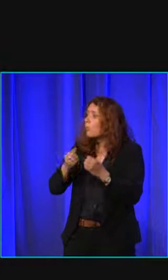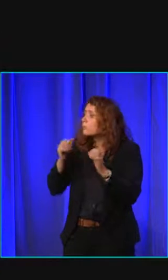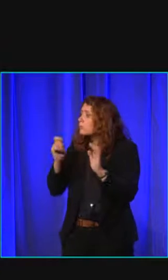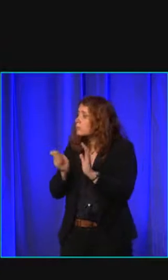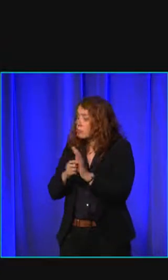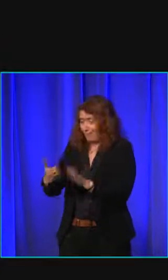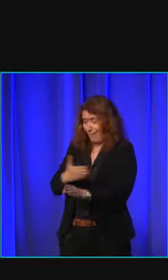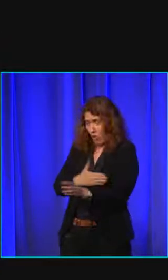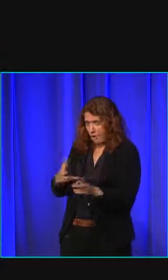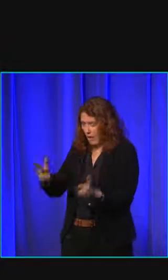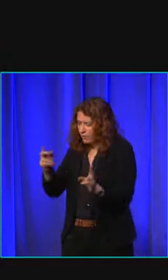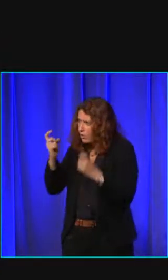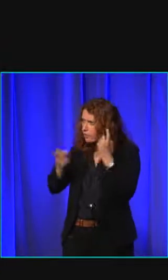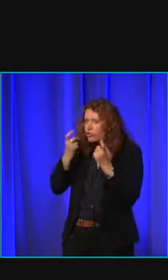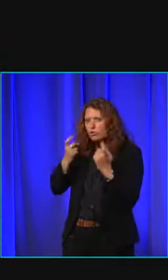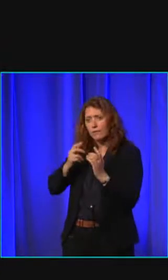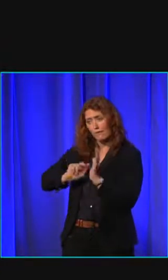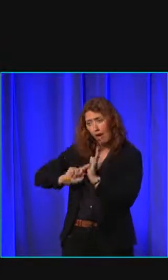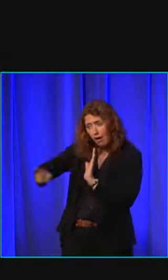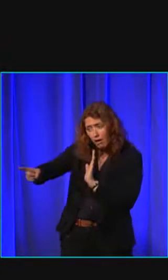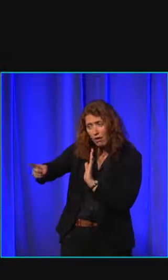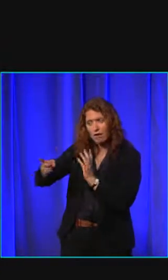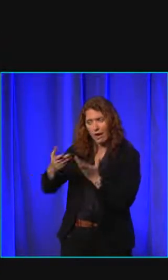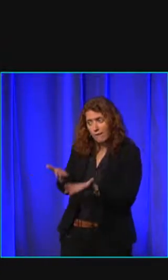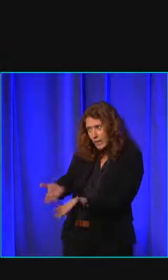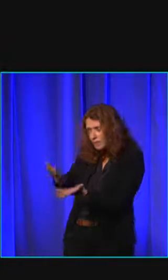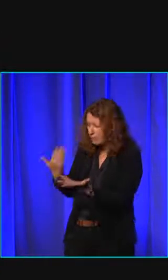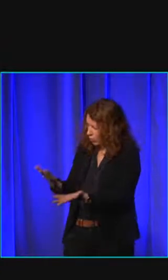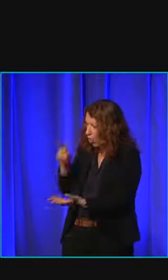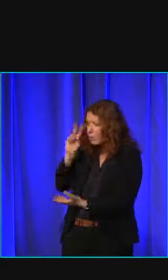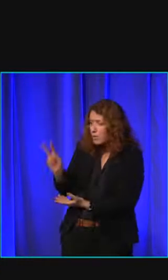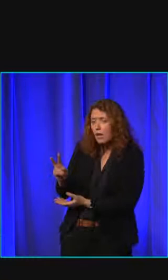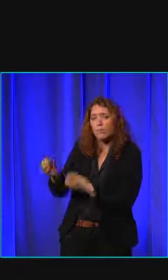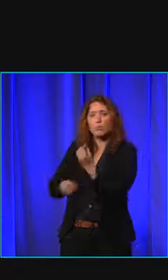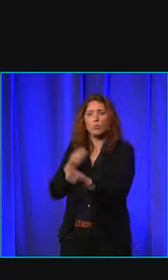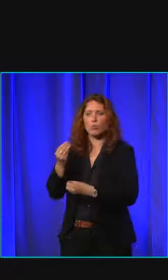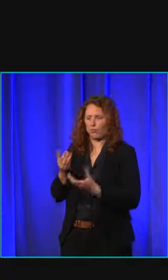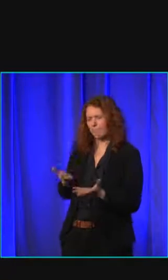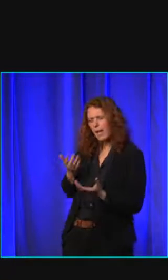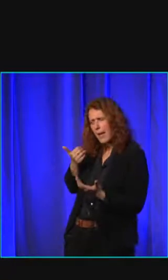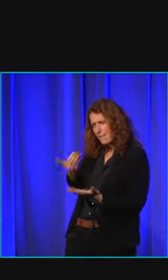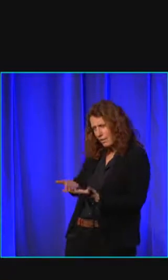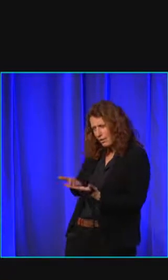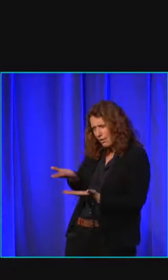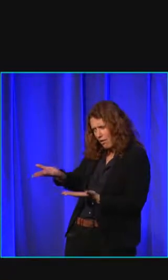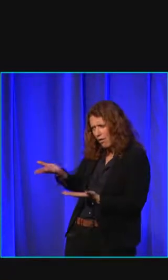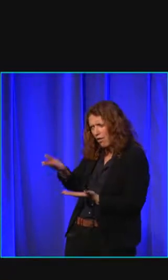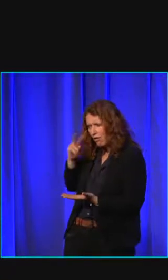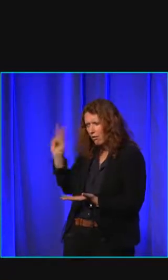qu'on ne leur donne aucune instruction? Vas-y, maintenant tu observes. Ou alors maintenant tu vas observer dans le but